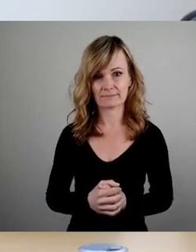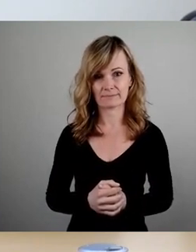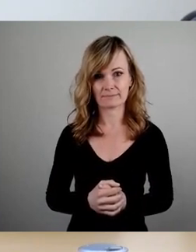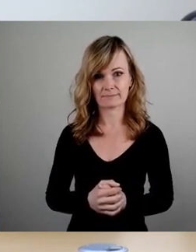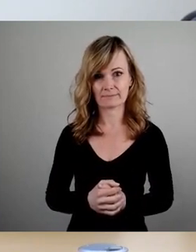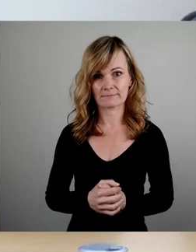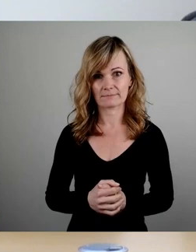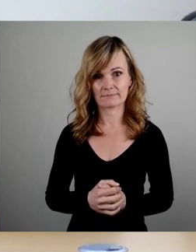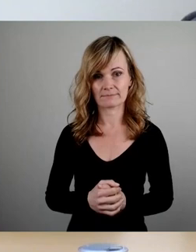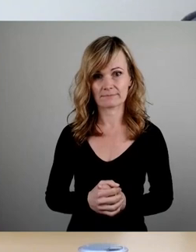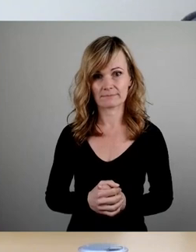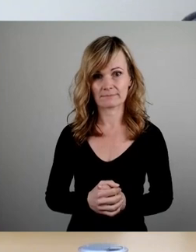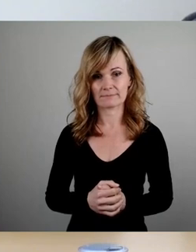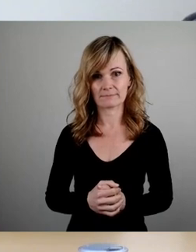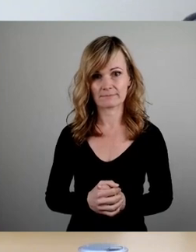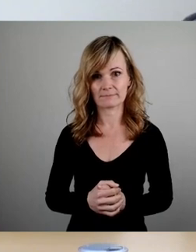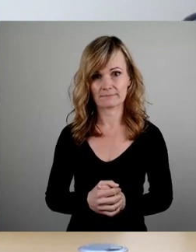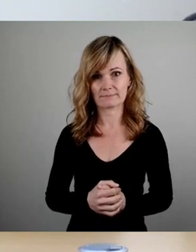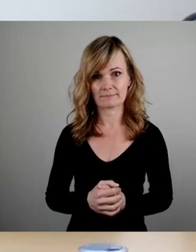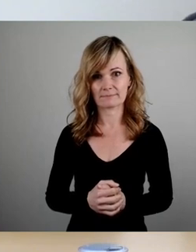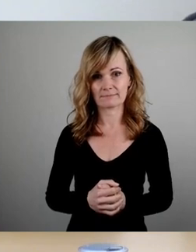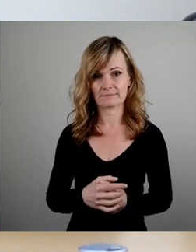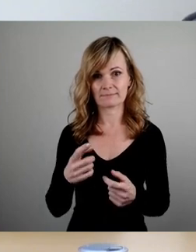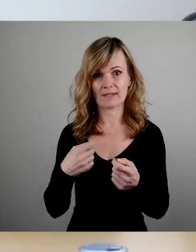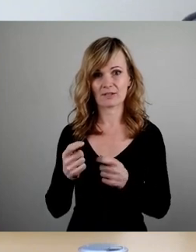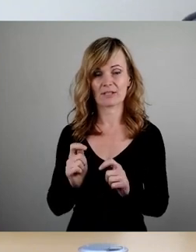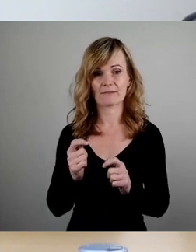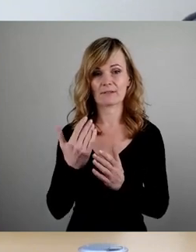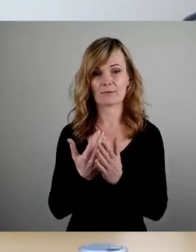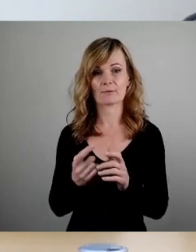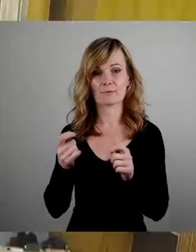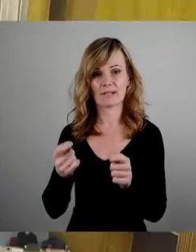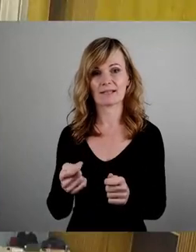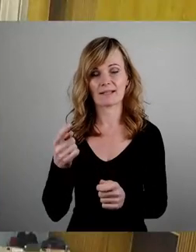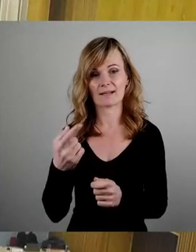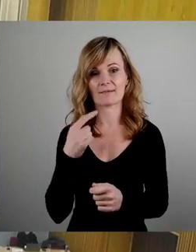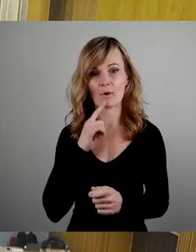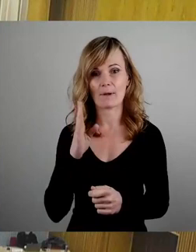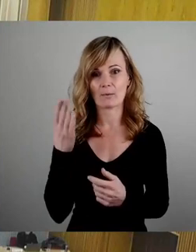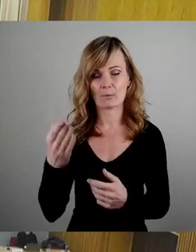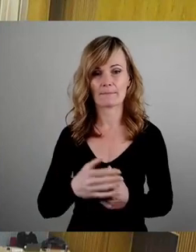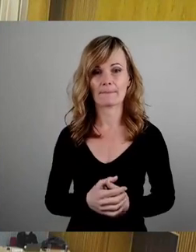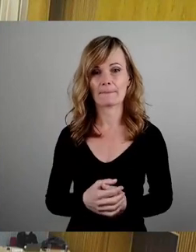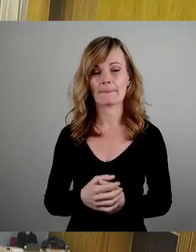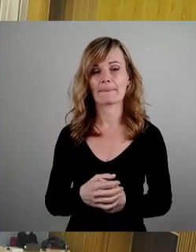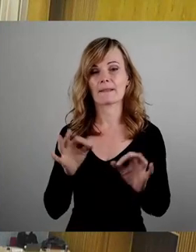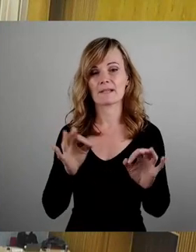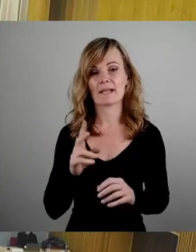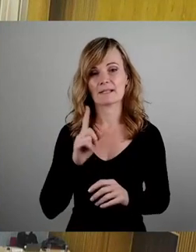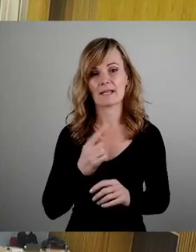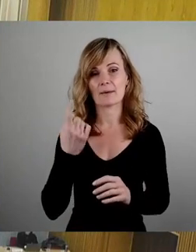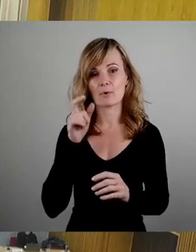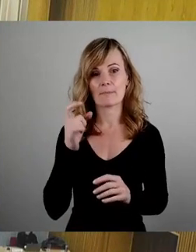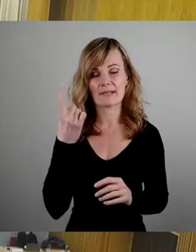So, jetzt gibt es erstmal einen Geschäftsordnungsantrag. Frau Barkow, bitte. Ja, sehr geehrter Herr Erster Bürgermeister, wir haben noch unter